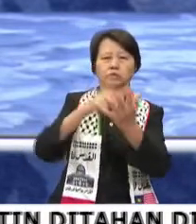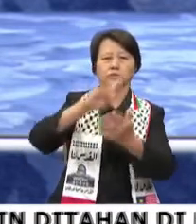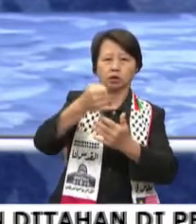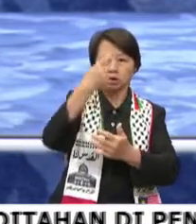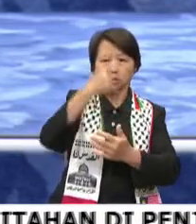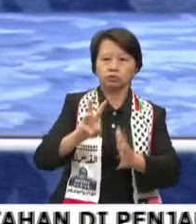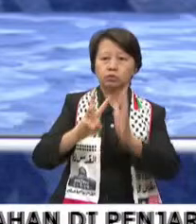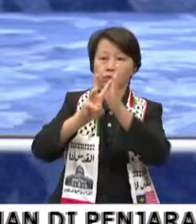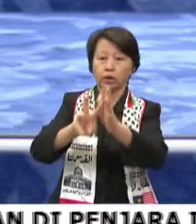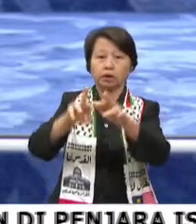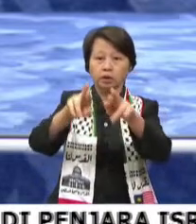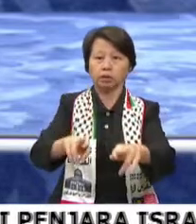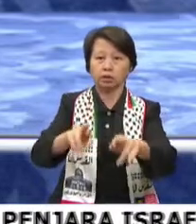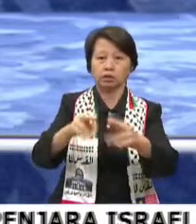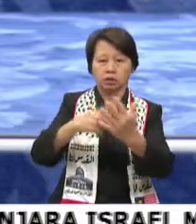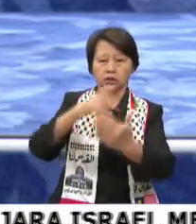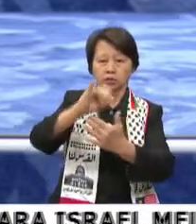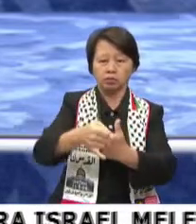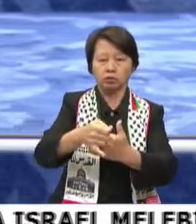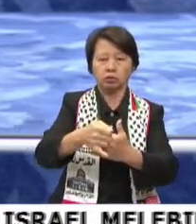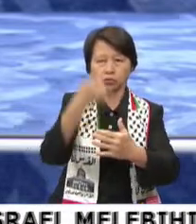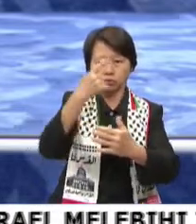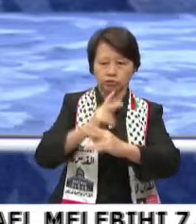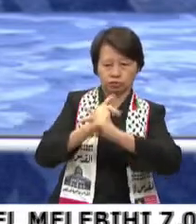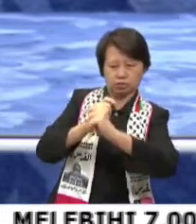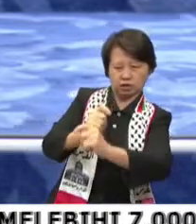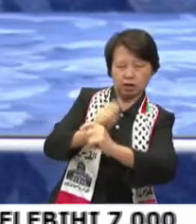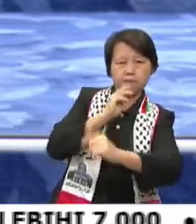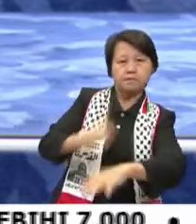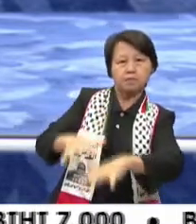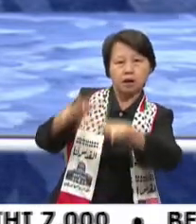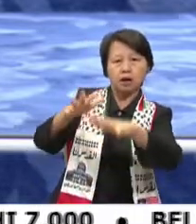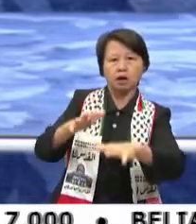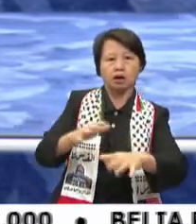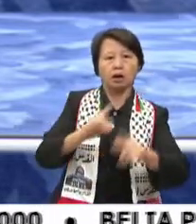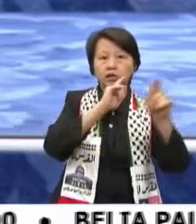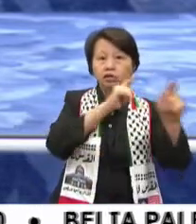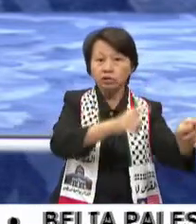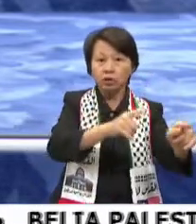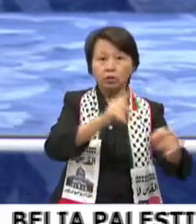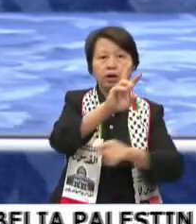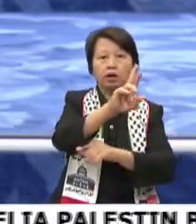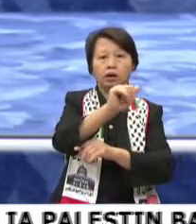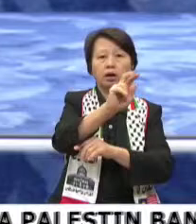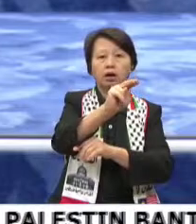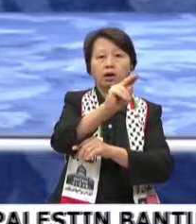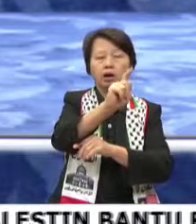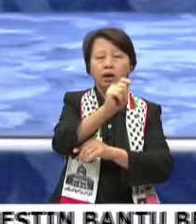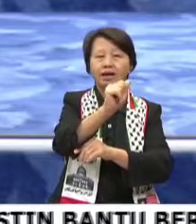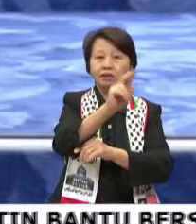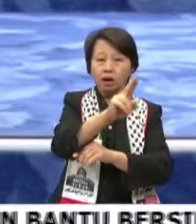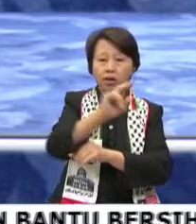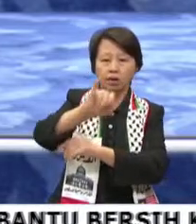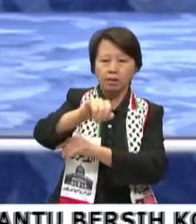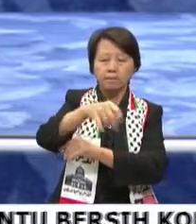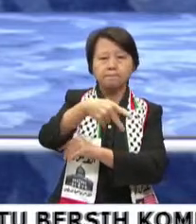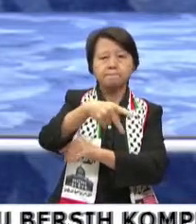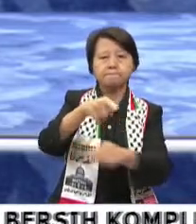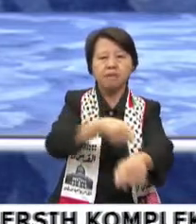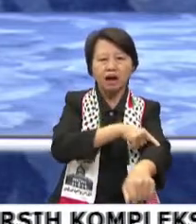wakil rakyat projek seperti bertempatan banjir Bil jawab per tah panjang kita bagi keutamaan Tan Sri yang